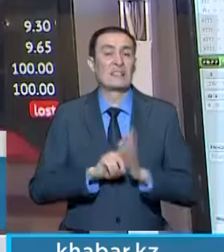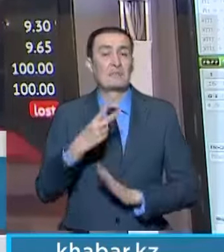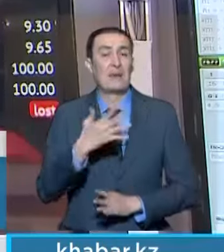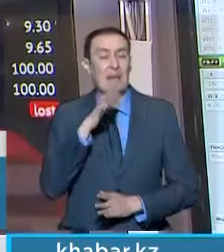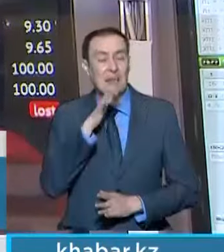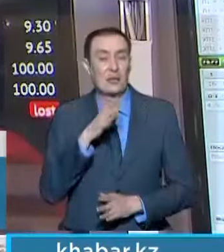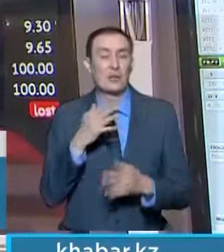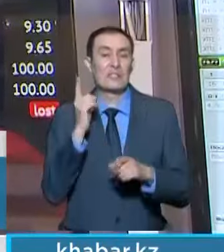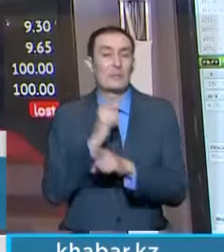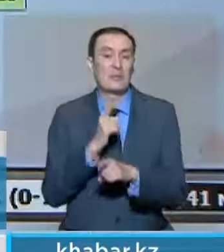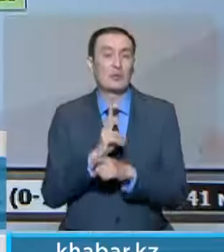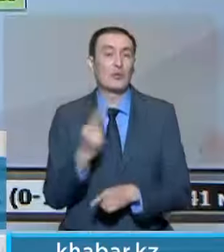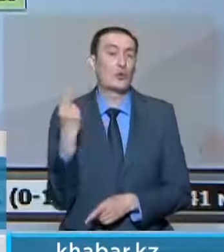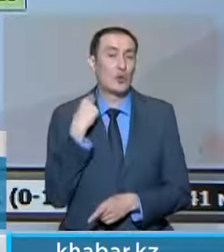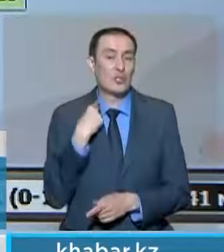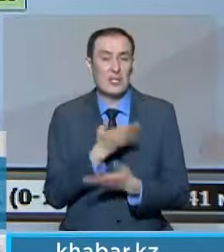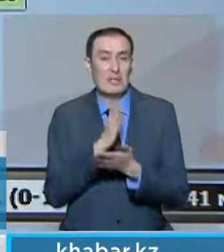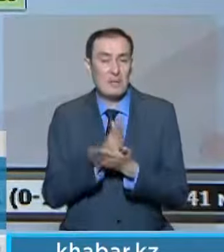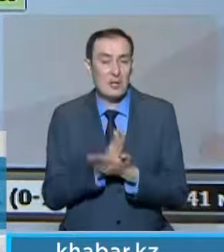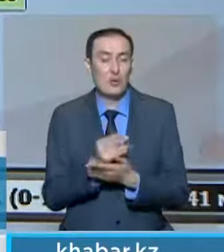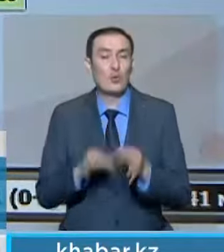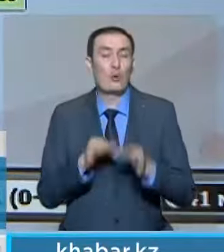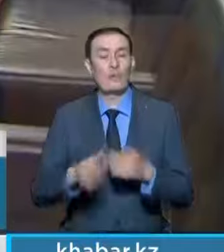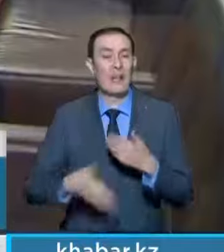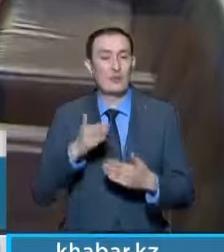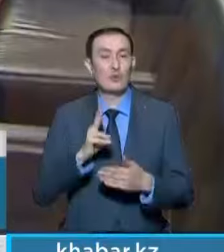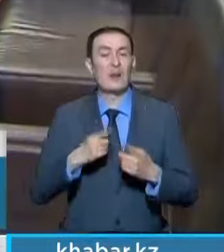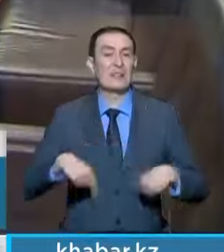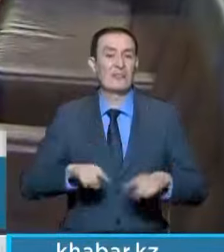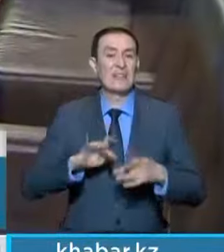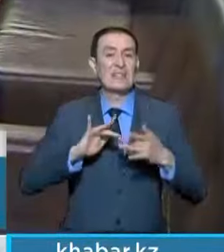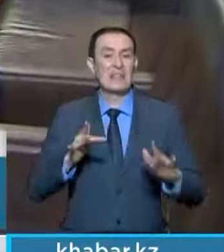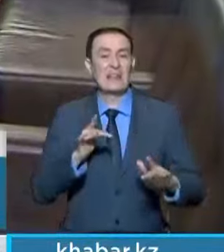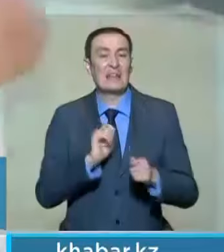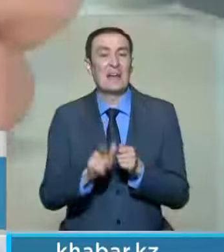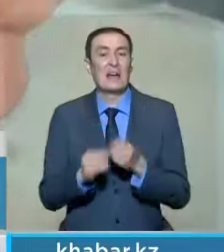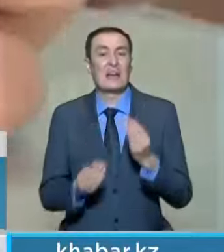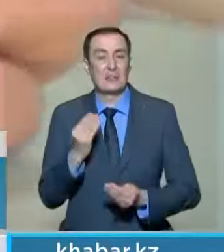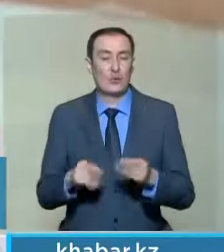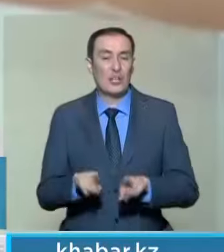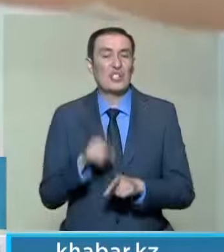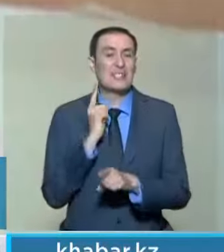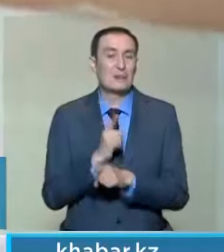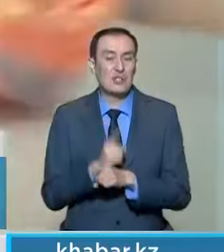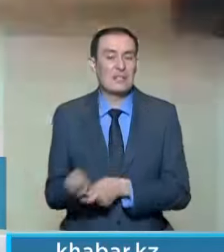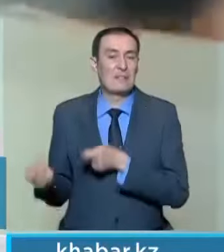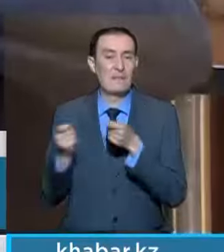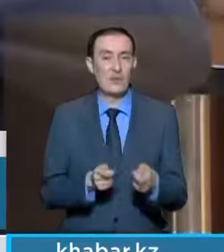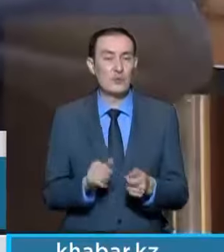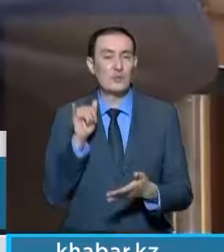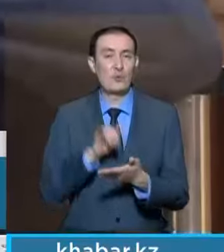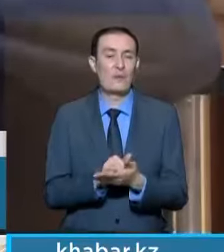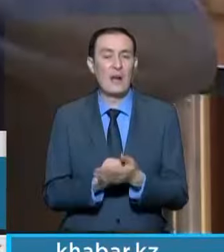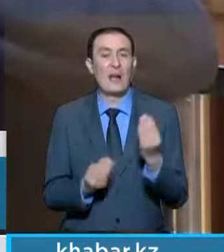запретить такой вид досуга должникам, предусмотреть уголовную ответственность за организацию интернет-казино. Кроме того, запрещаются ввоз в страну и